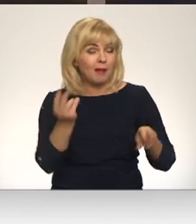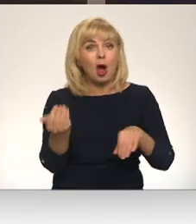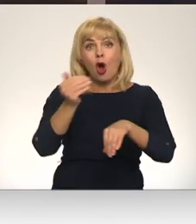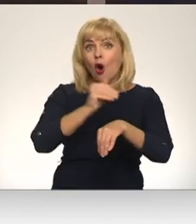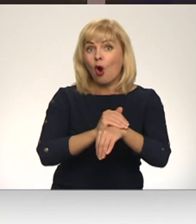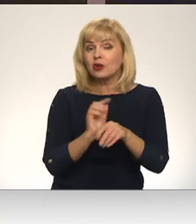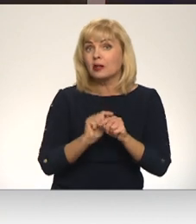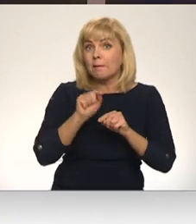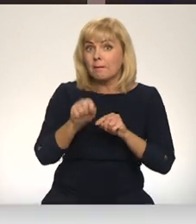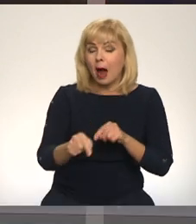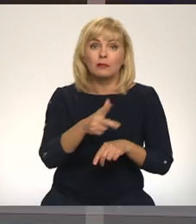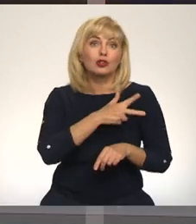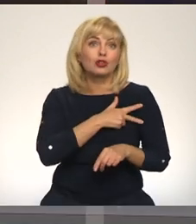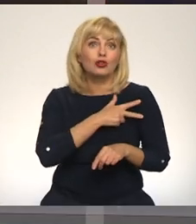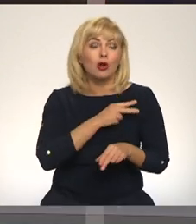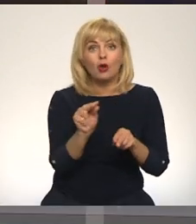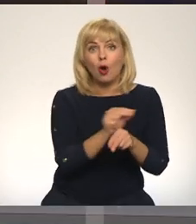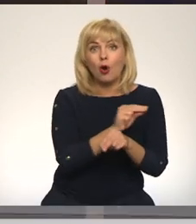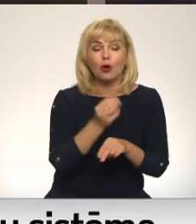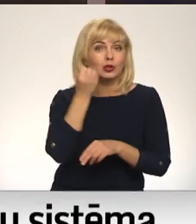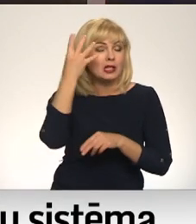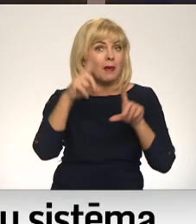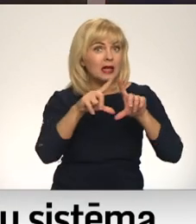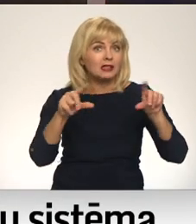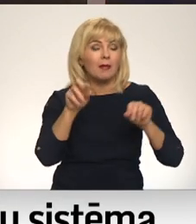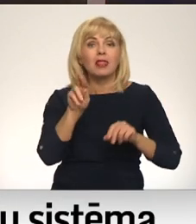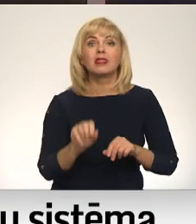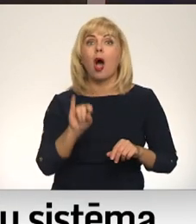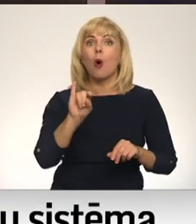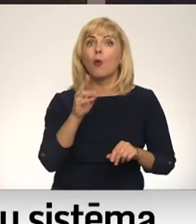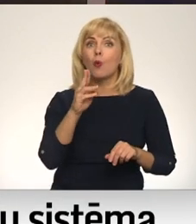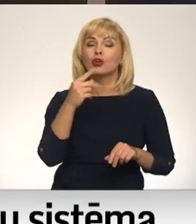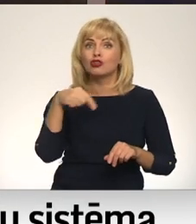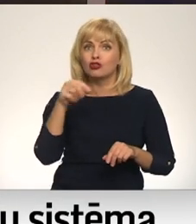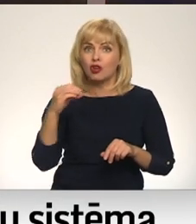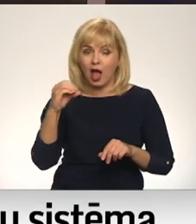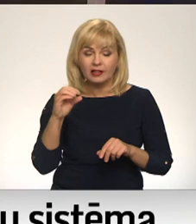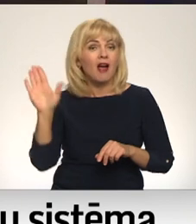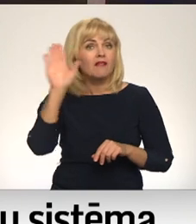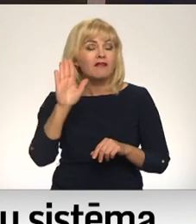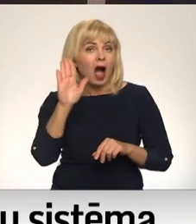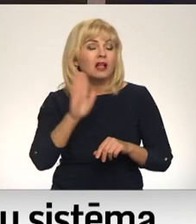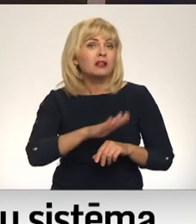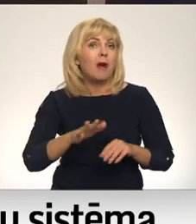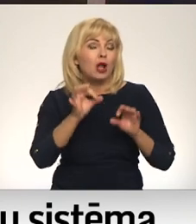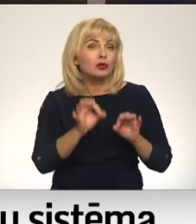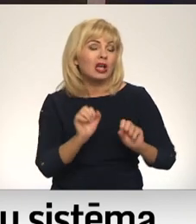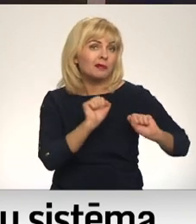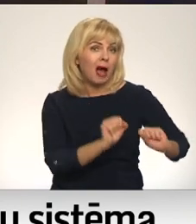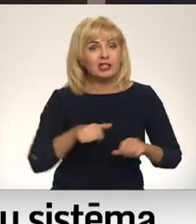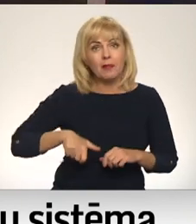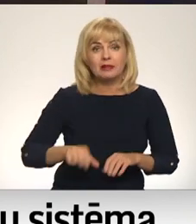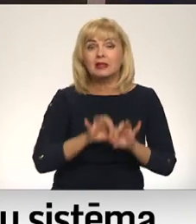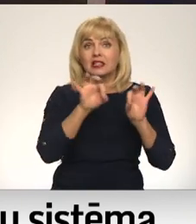konstatētajiem pārkāpumiem sociālās korekcijas izglītības iestādē Naukšēni, Valsts bērnu tiesību aizsardzības inspekcija sāka